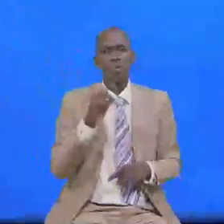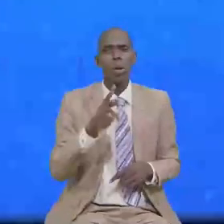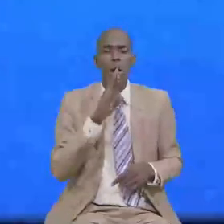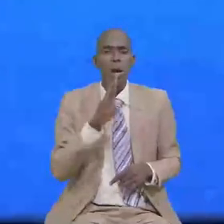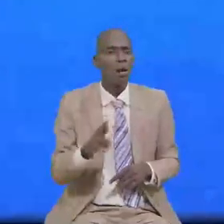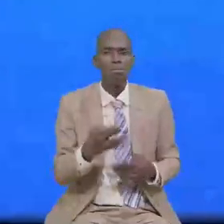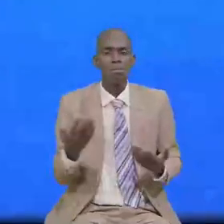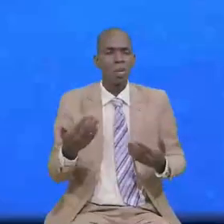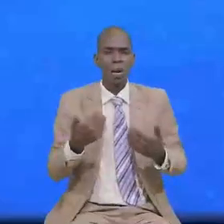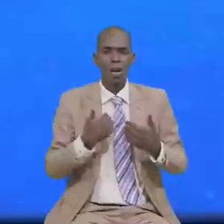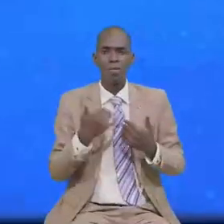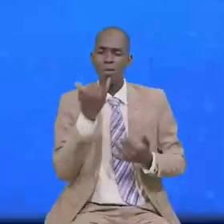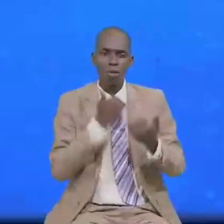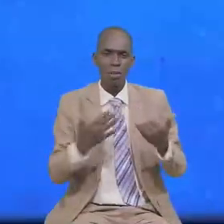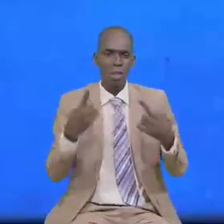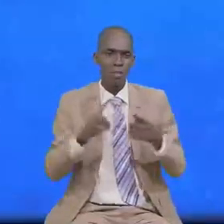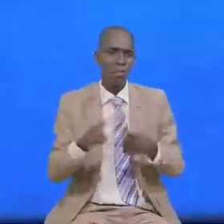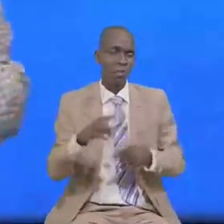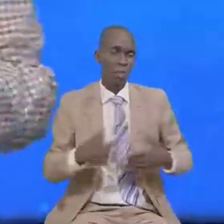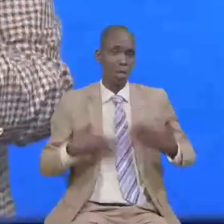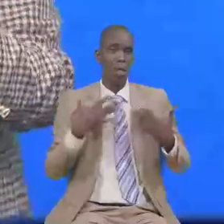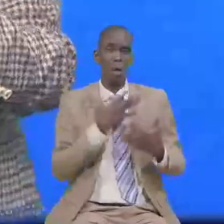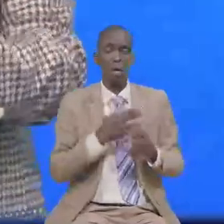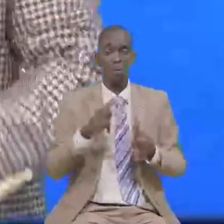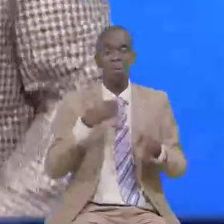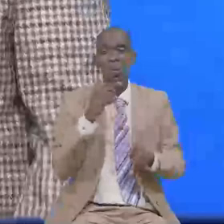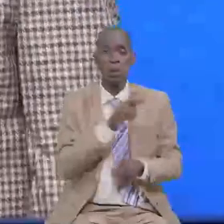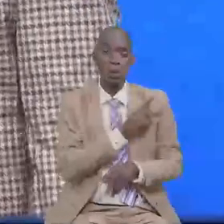Tu es malheureux dans la vie, on te dit que le roi vient.